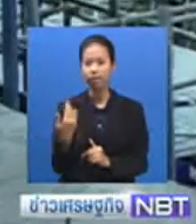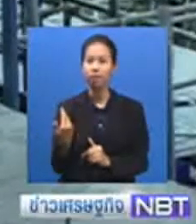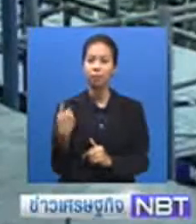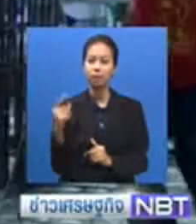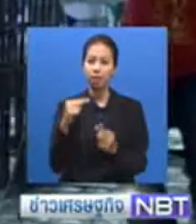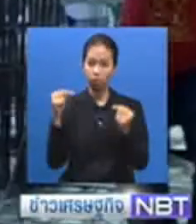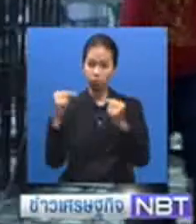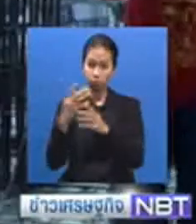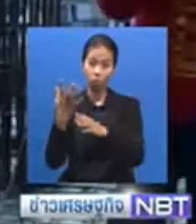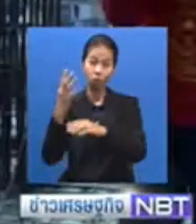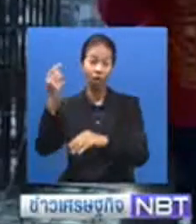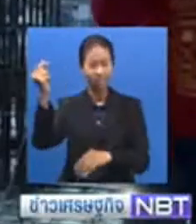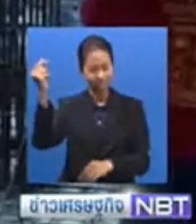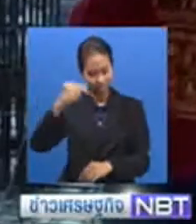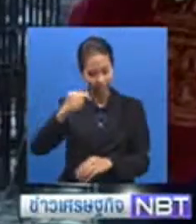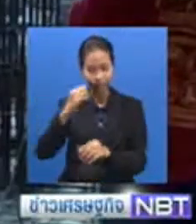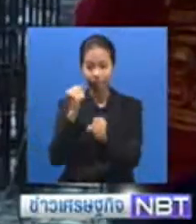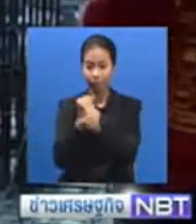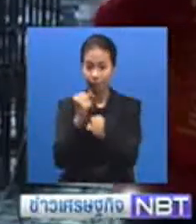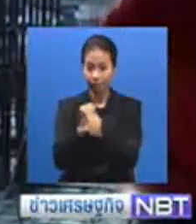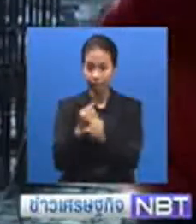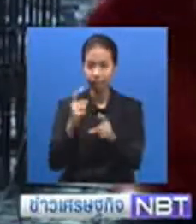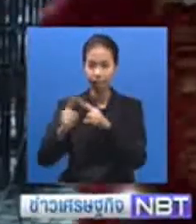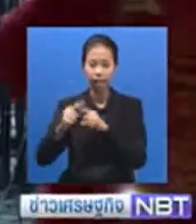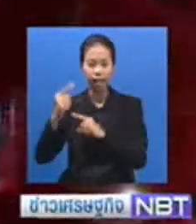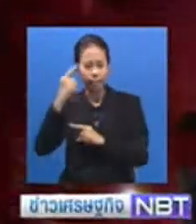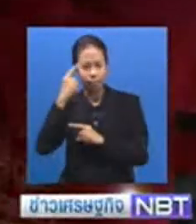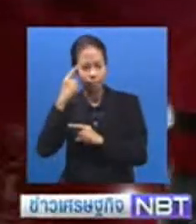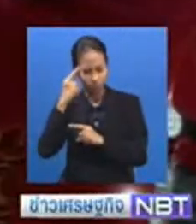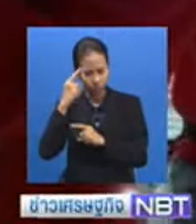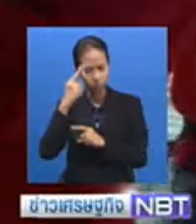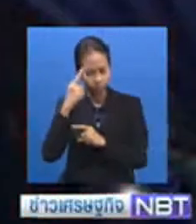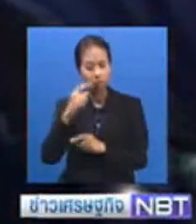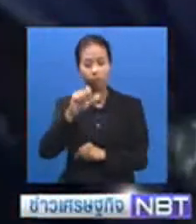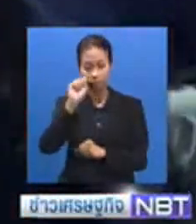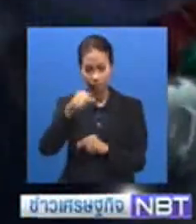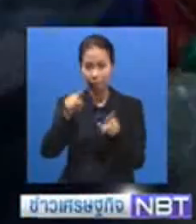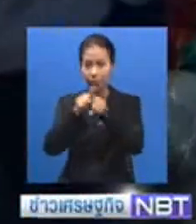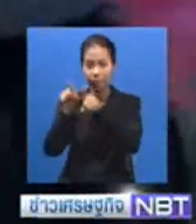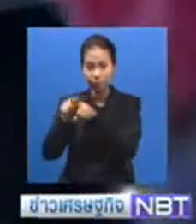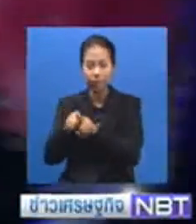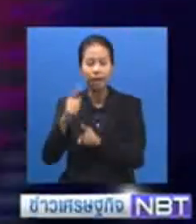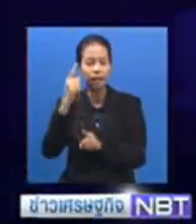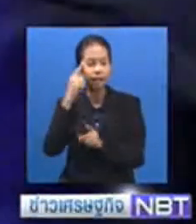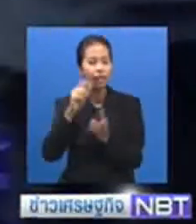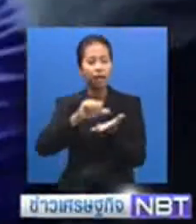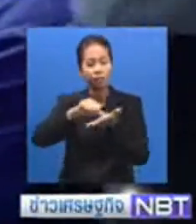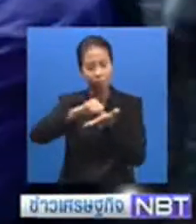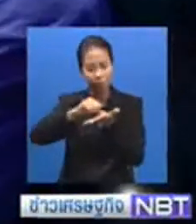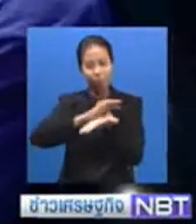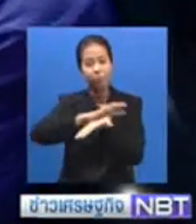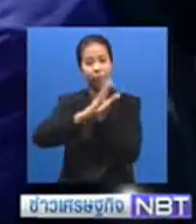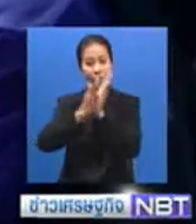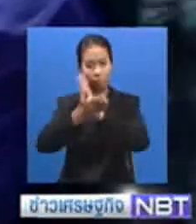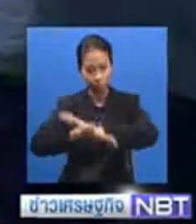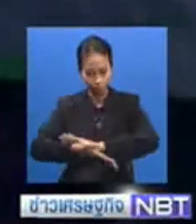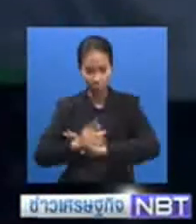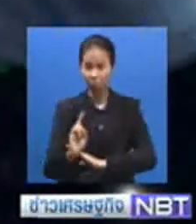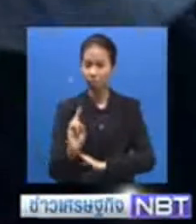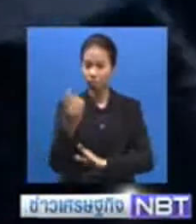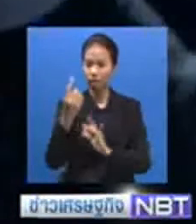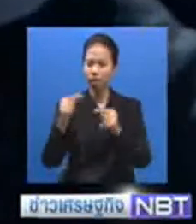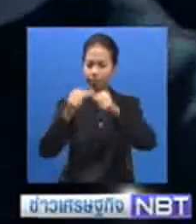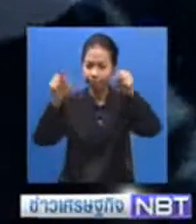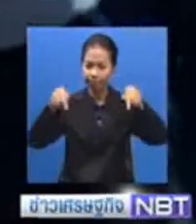จ้างงานและเศรษฐกิจโดยรวมซึ่งทุกฝ่ายเห็นพ้องกันคะว่าควรมีการปรับปรุงการขอใบอนุญาตก่อสร้างให้มี